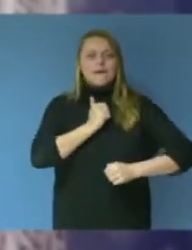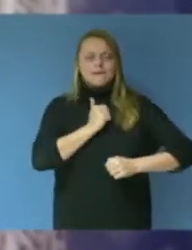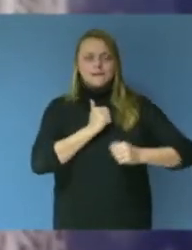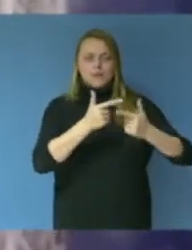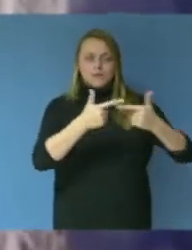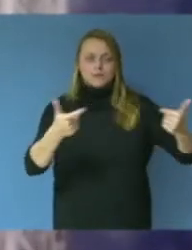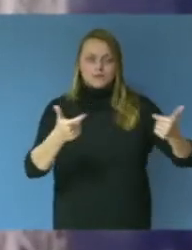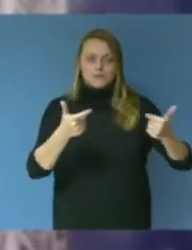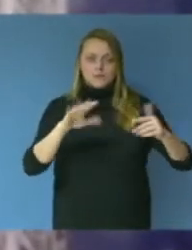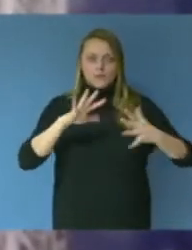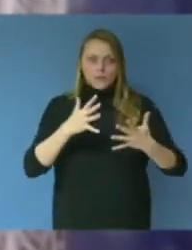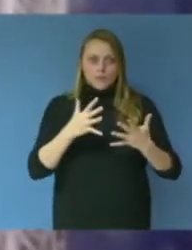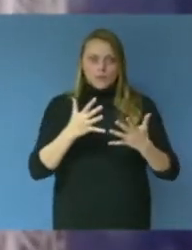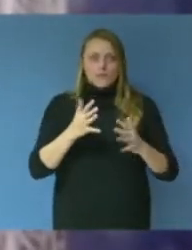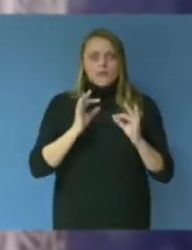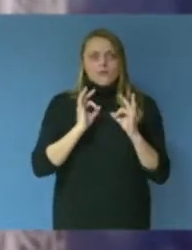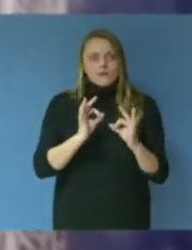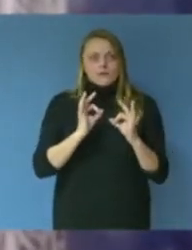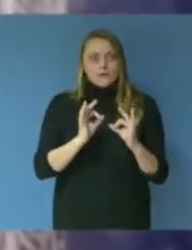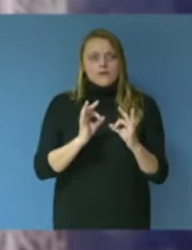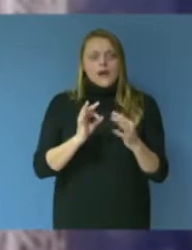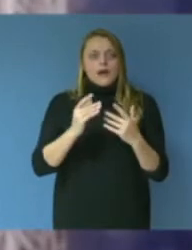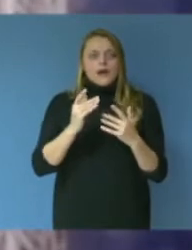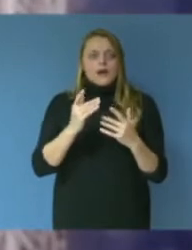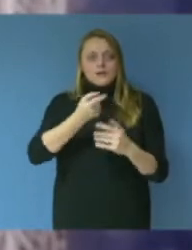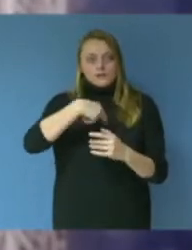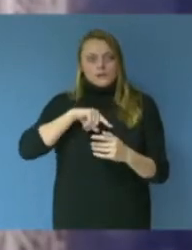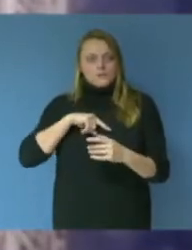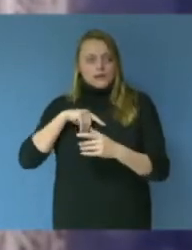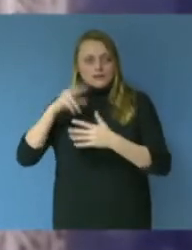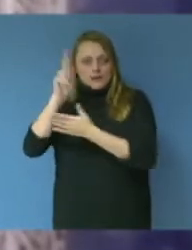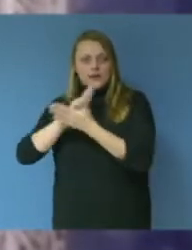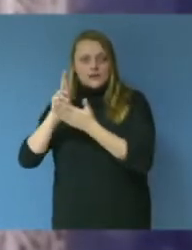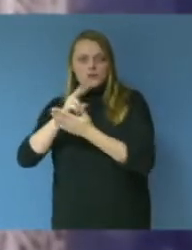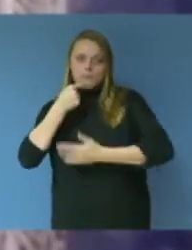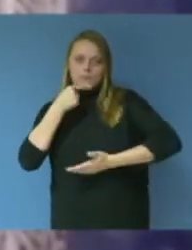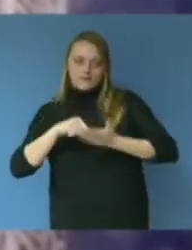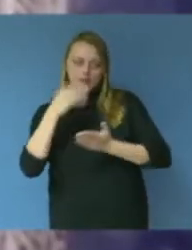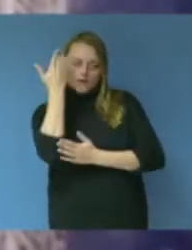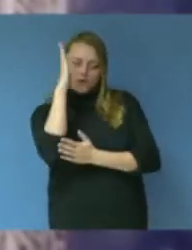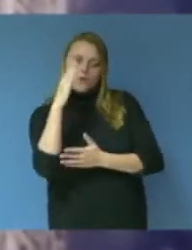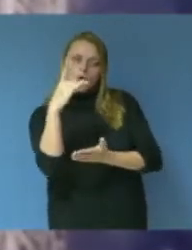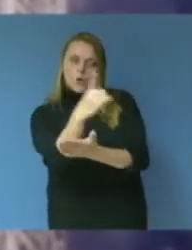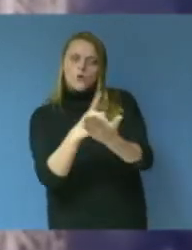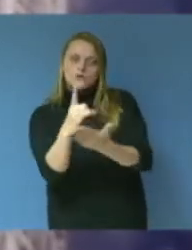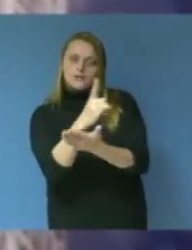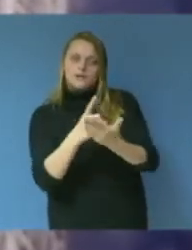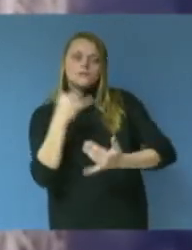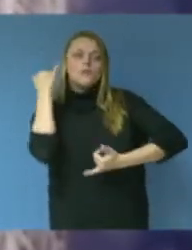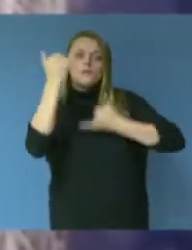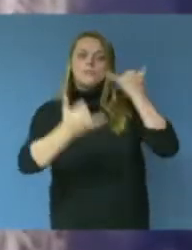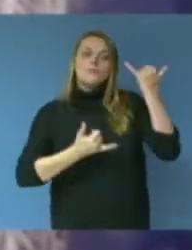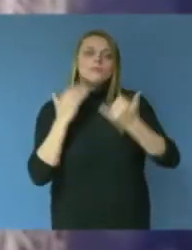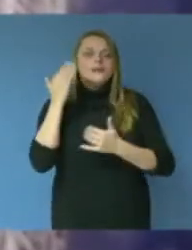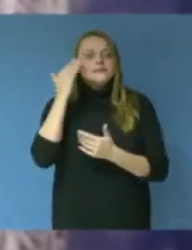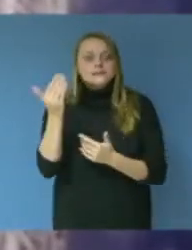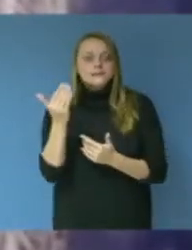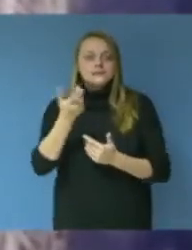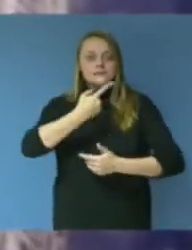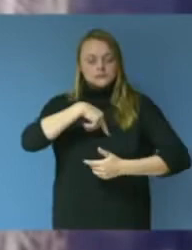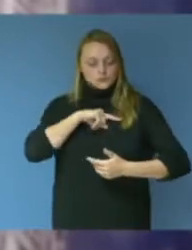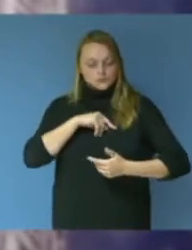à des opérations au profit d'autres départements pourrait en effet se concevoir si une analyse fine permettait de déceler des situations de détresse plus fortes dans un